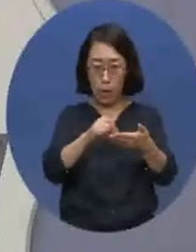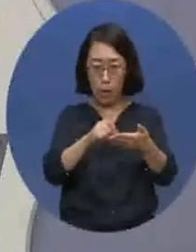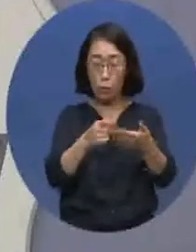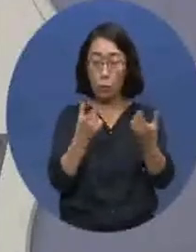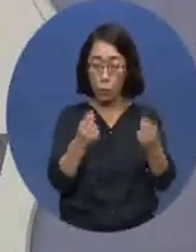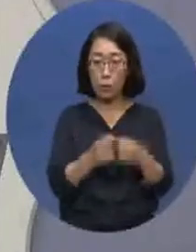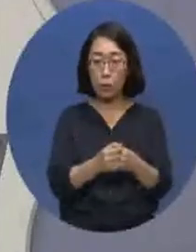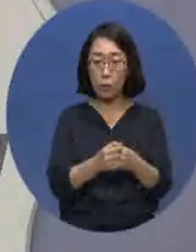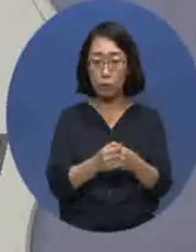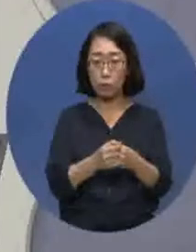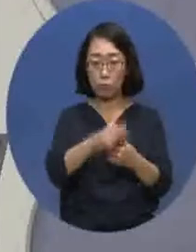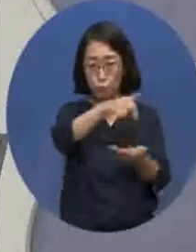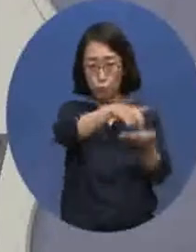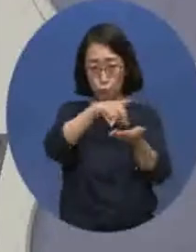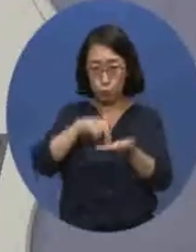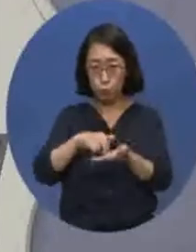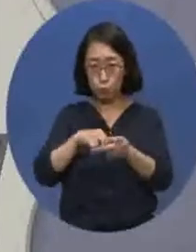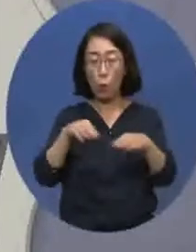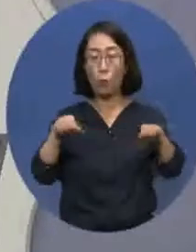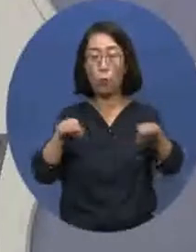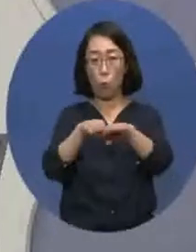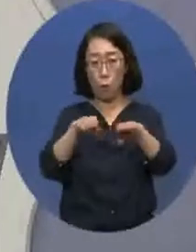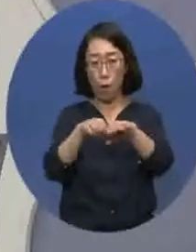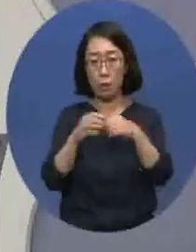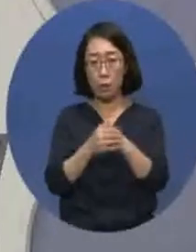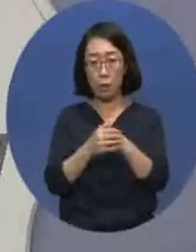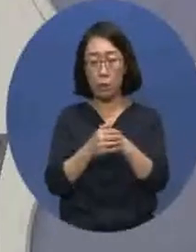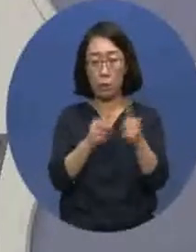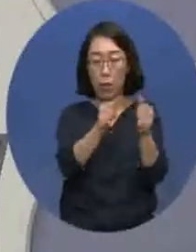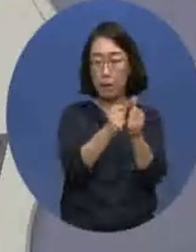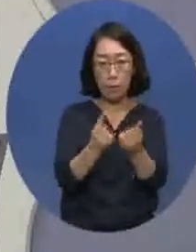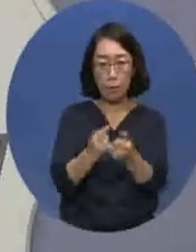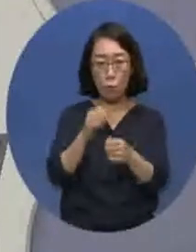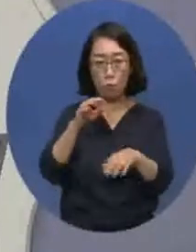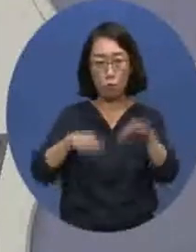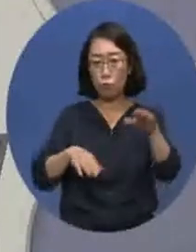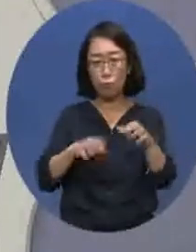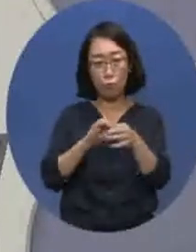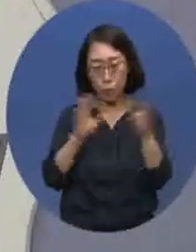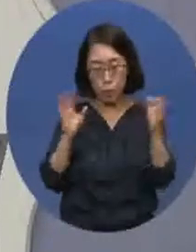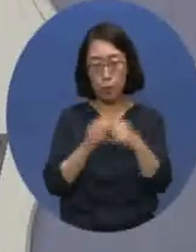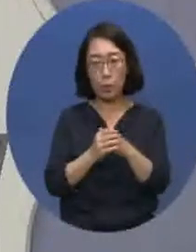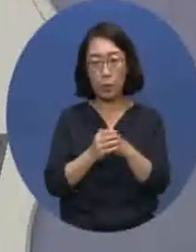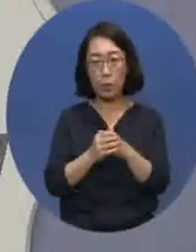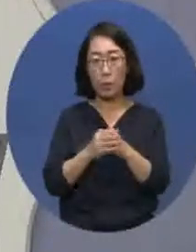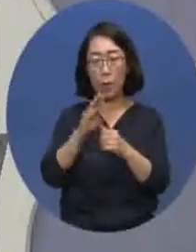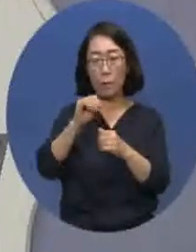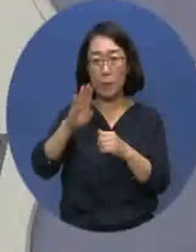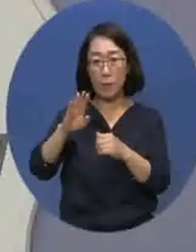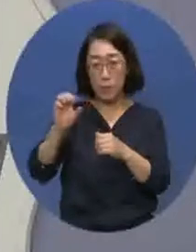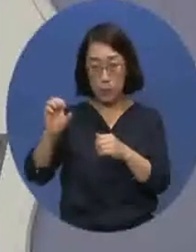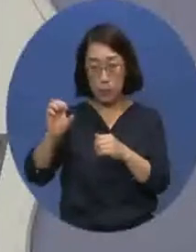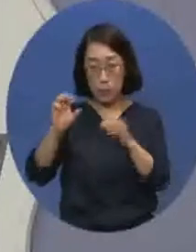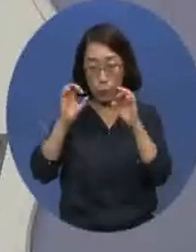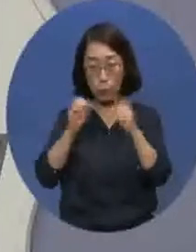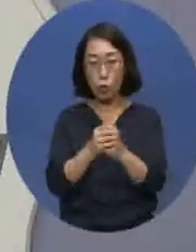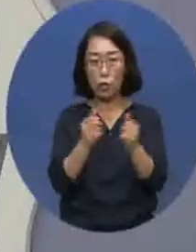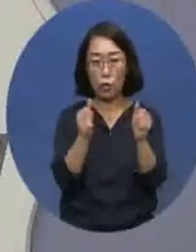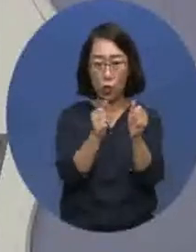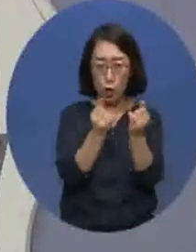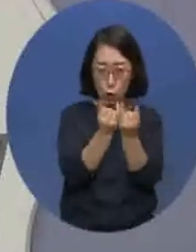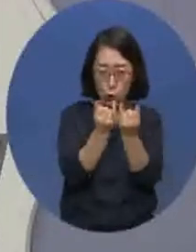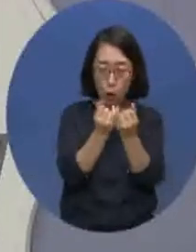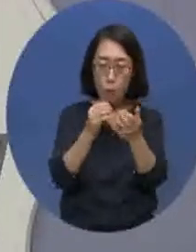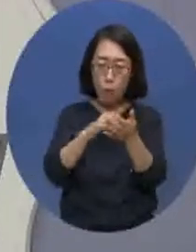pd 고 이렇지 여성 pd 남성 pd 이런 게 없습니다 mbc 사교 에도 어 여성을 매트로